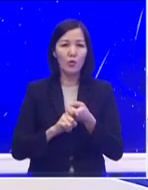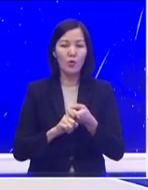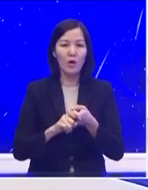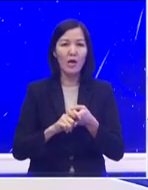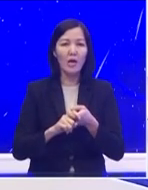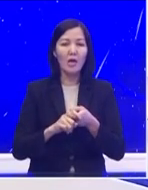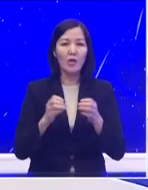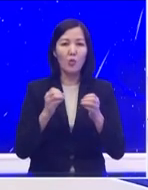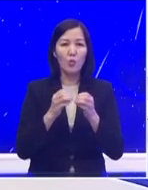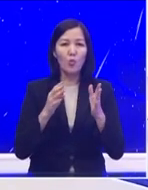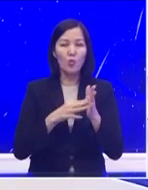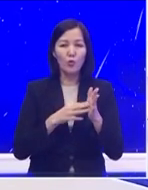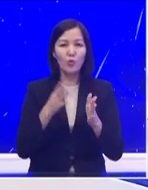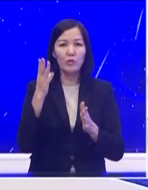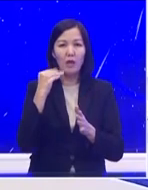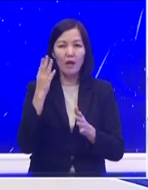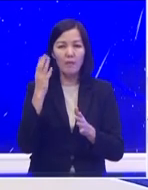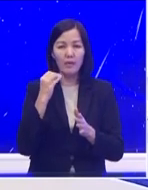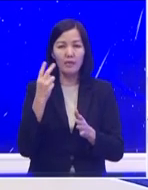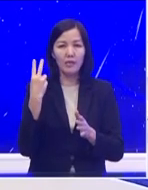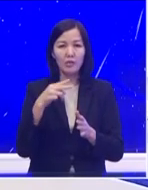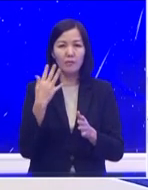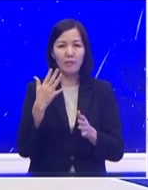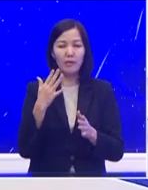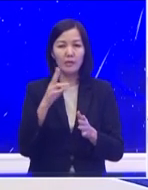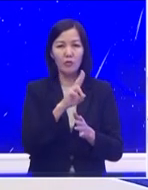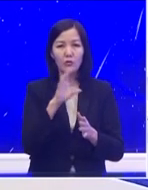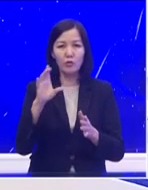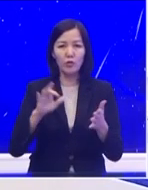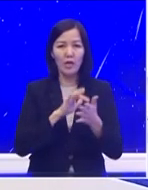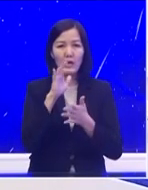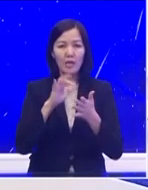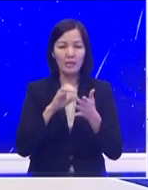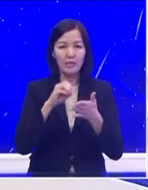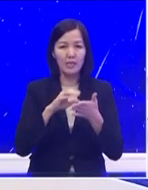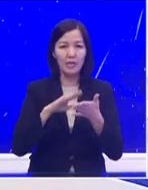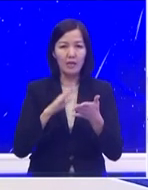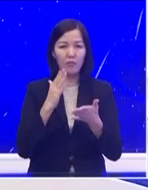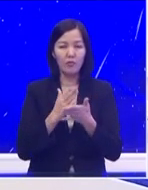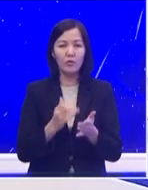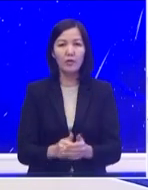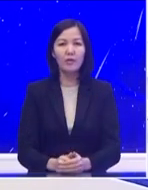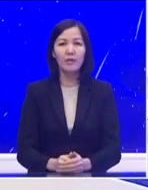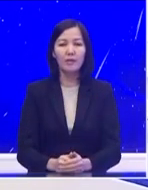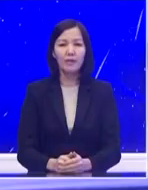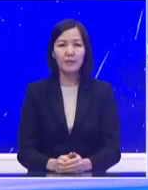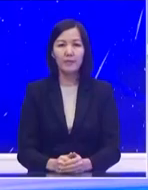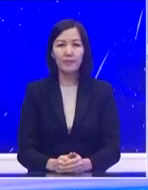ауруға шалдыққандардың 19-ы Алматы, 25-і Елордада тіркеліп отыр.